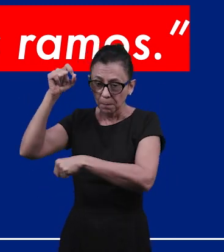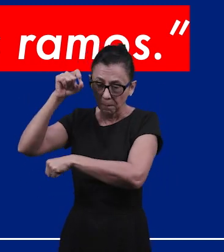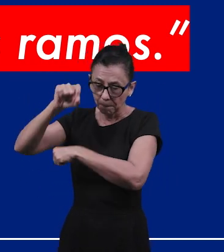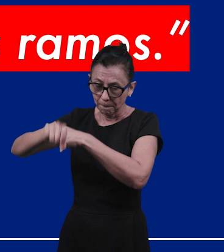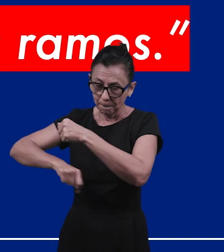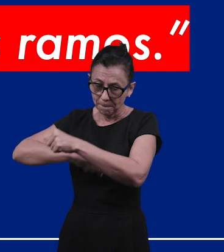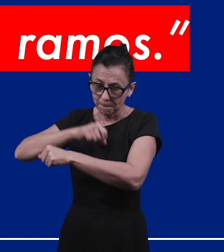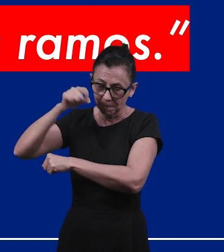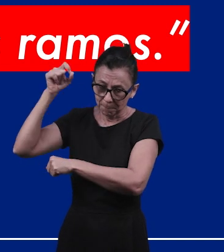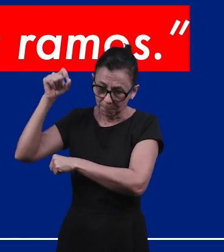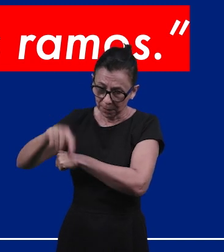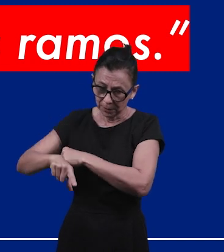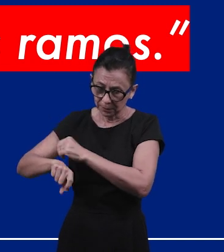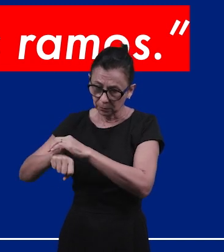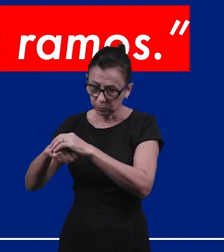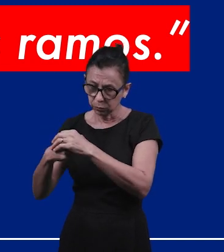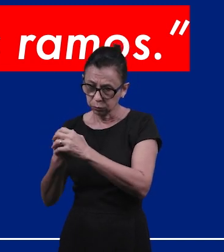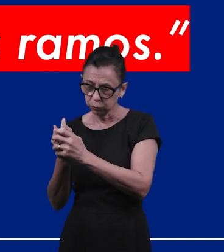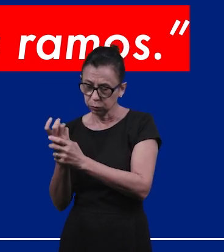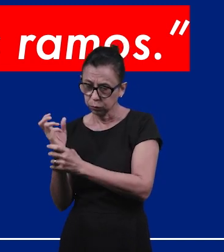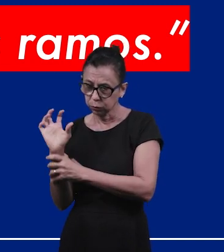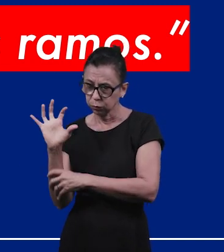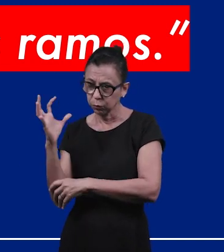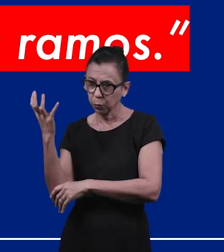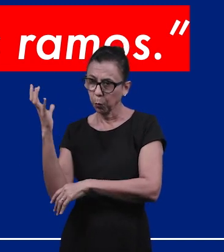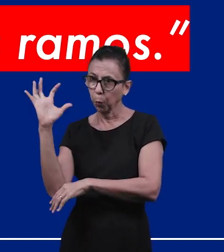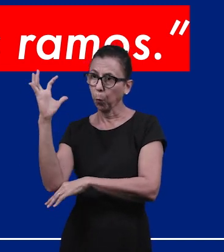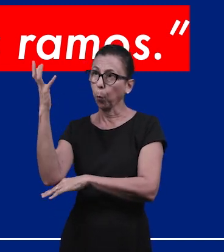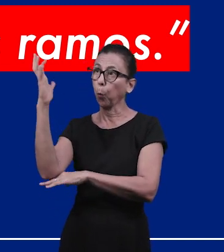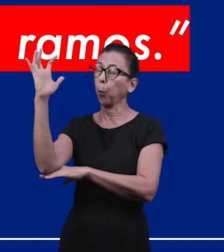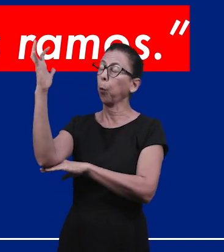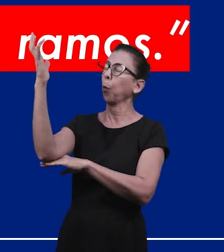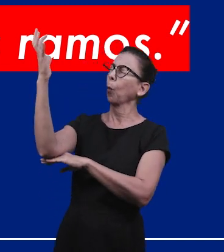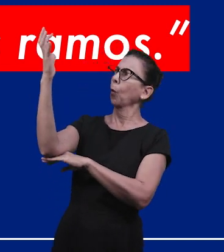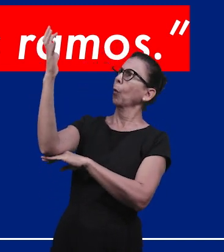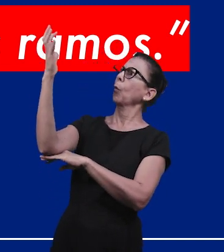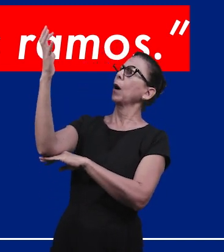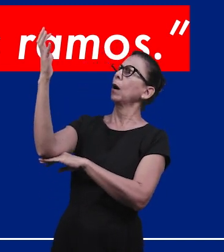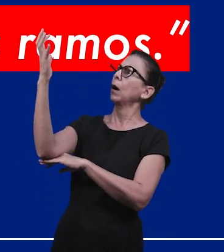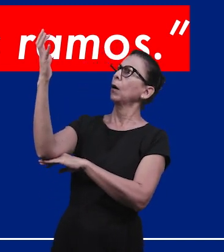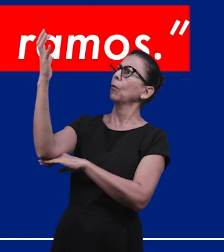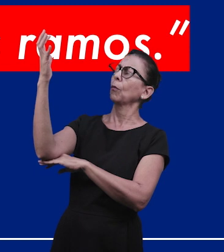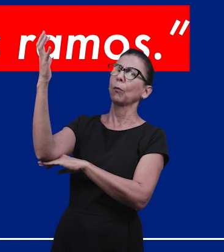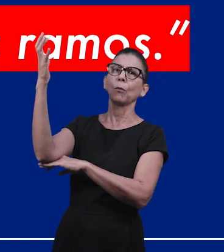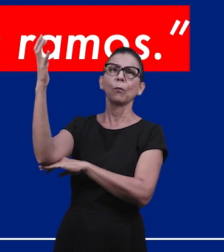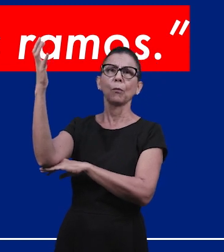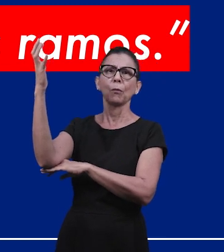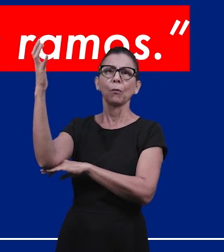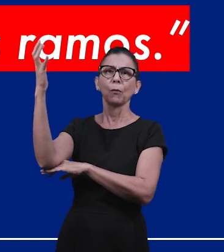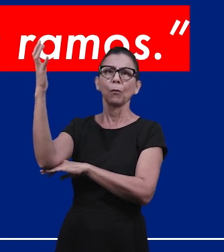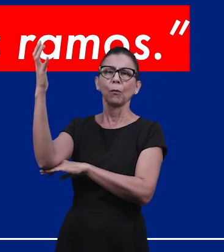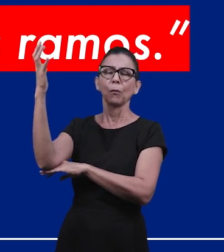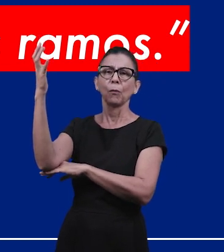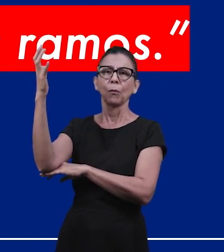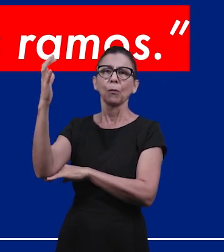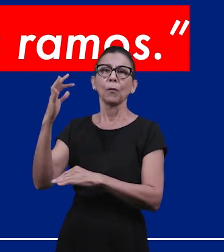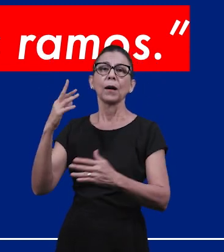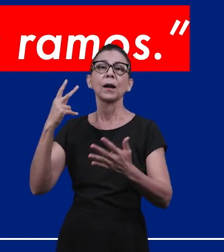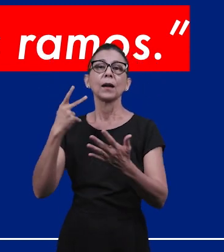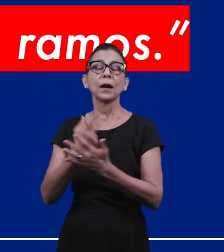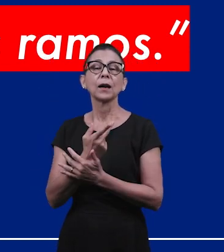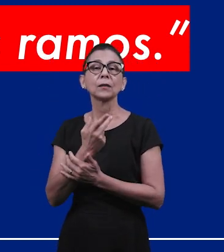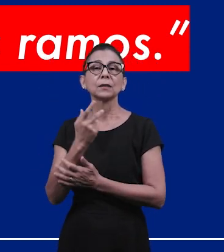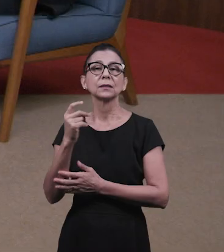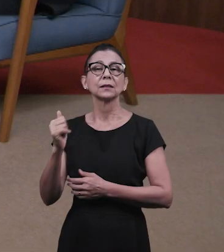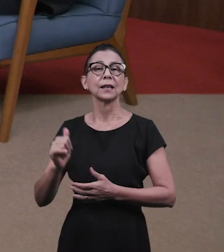vient les oiseaux du ciel et se cachent dans leurs rameaux. Daniel, le